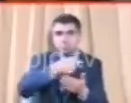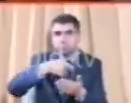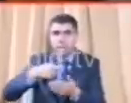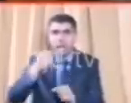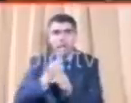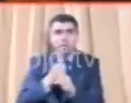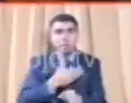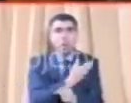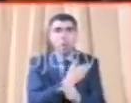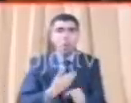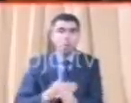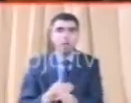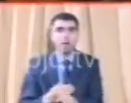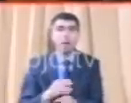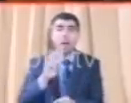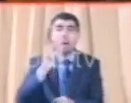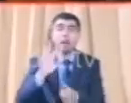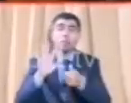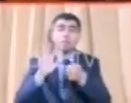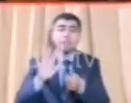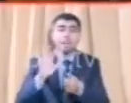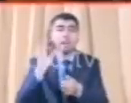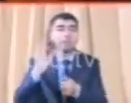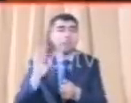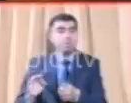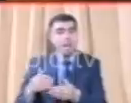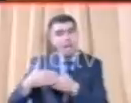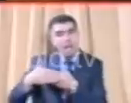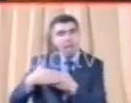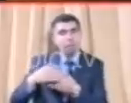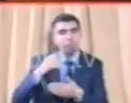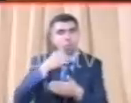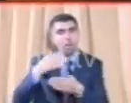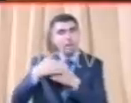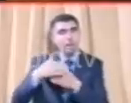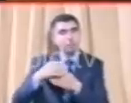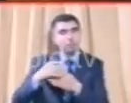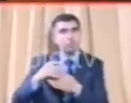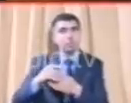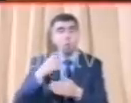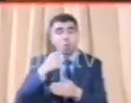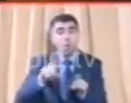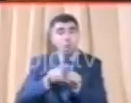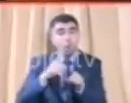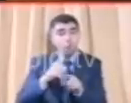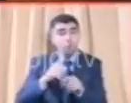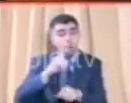الحكومي. وصلنا 64% في مرحله قليله قريبه. فهاد الدوره